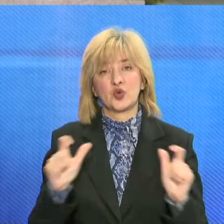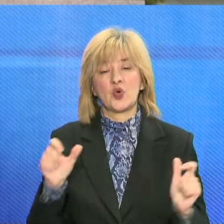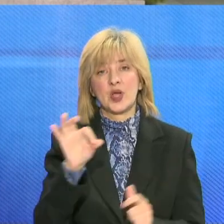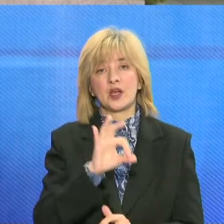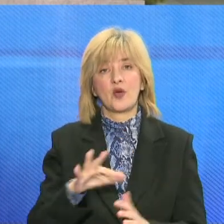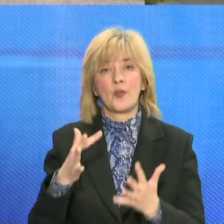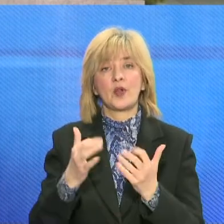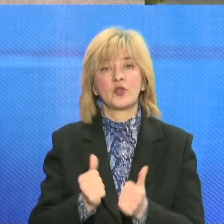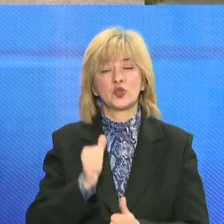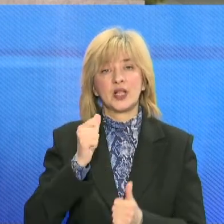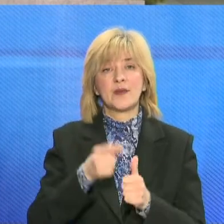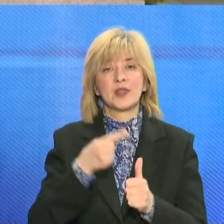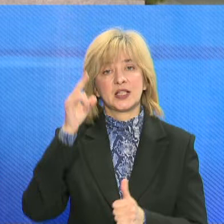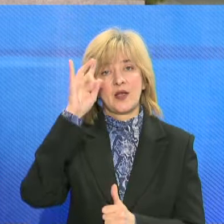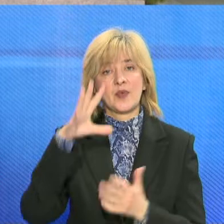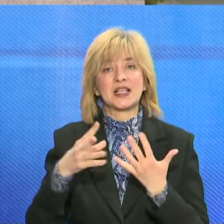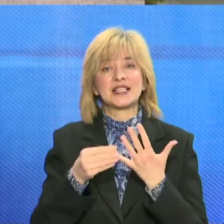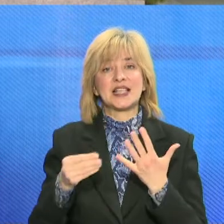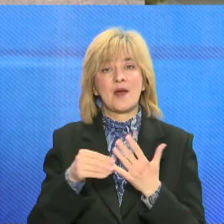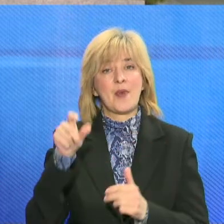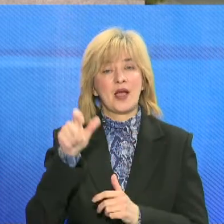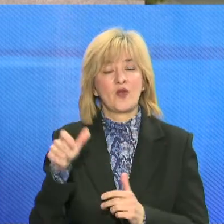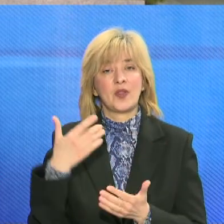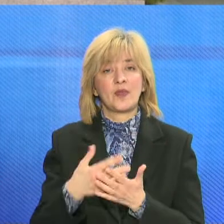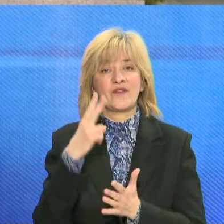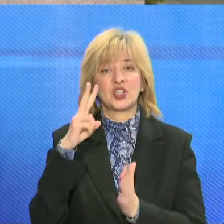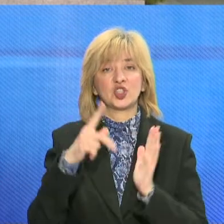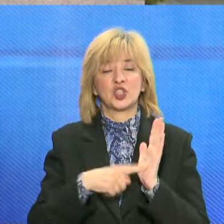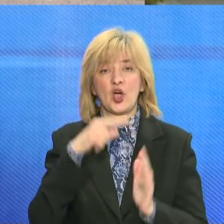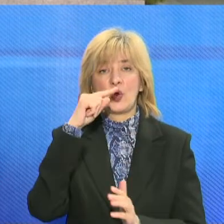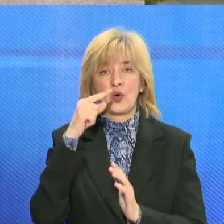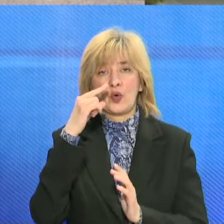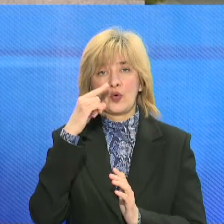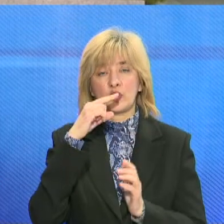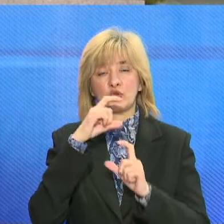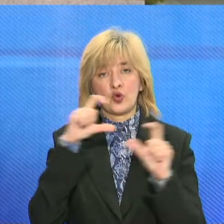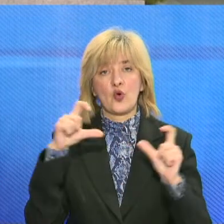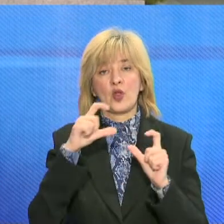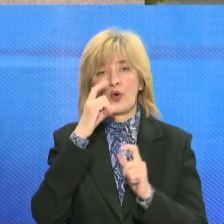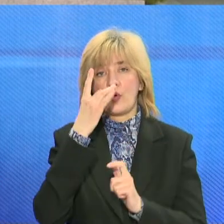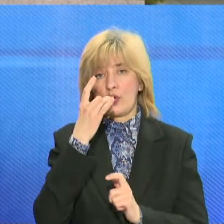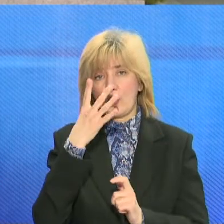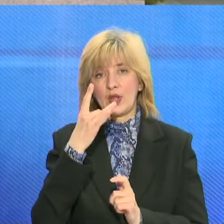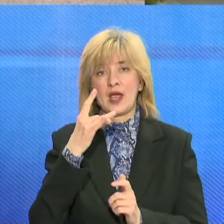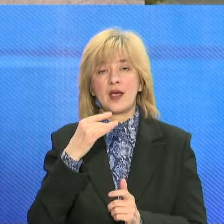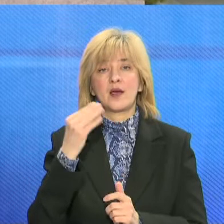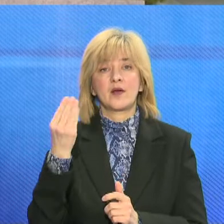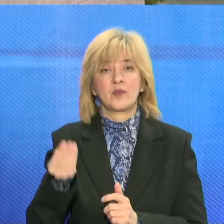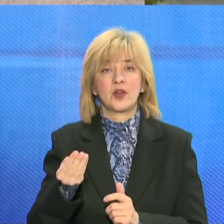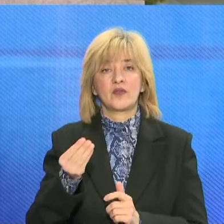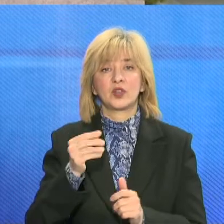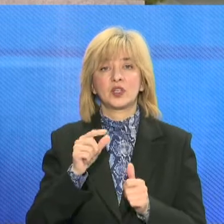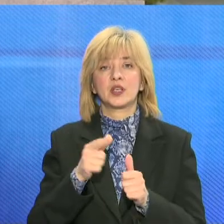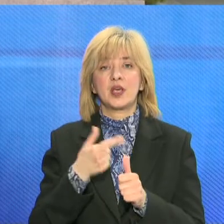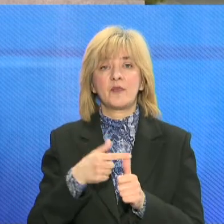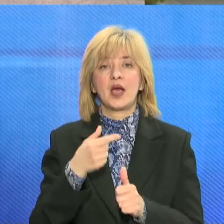имена знаменитых земляков. Например, 26-я школа города Гродно. Ей присвоено имя Александра Николаевича